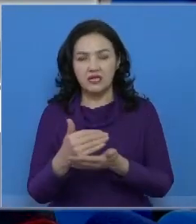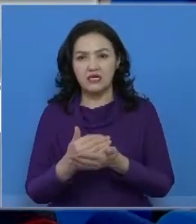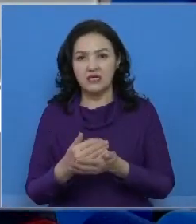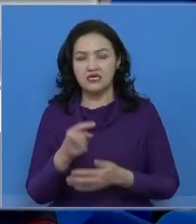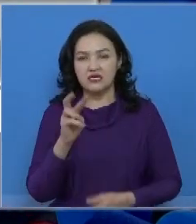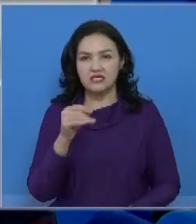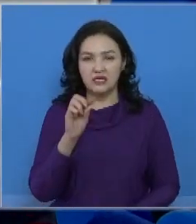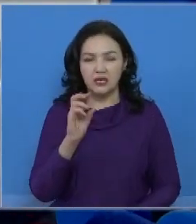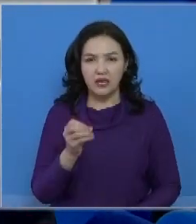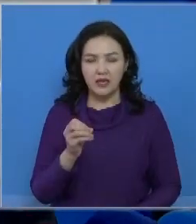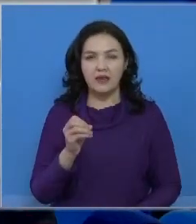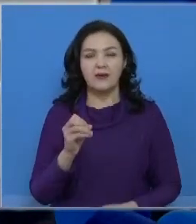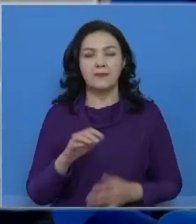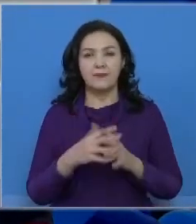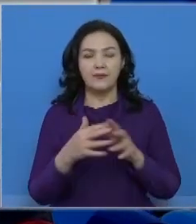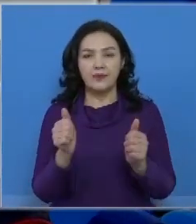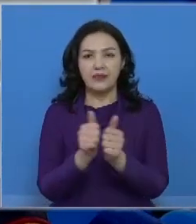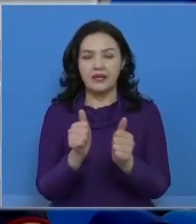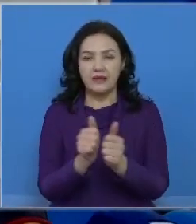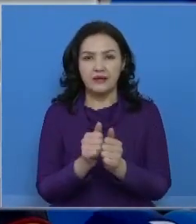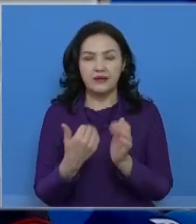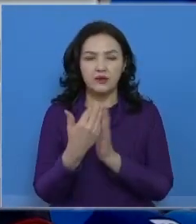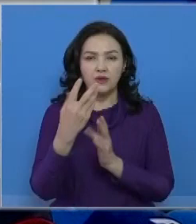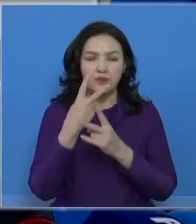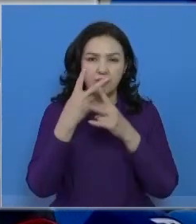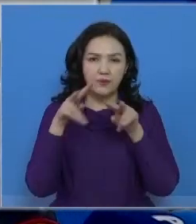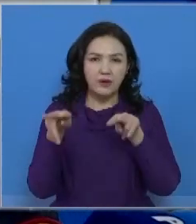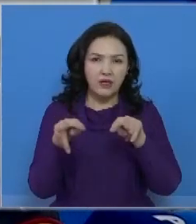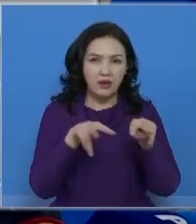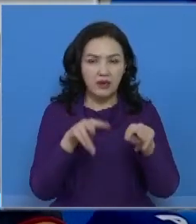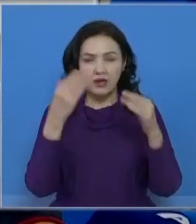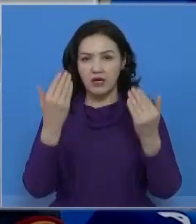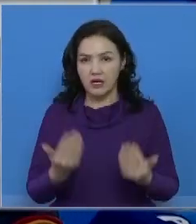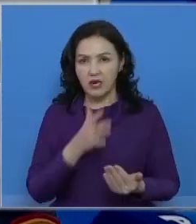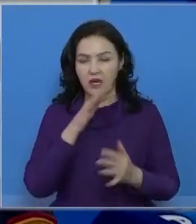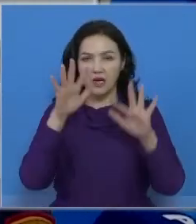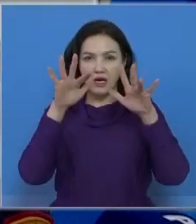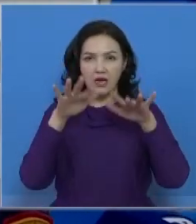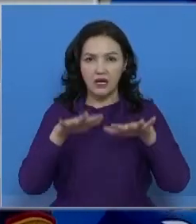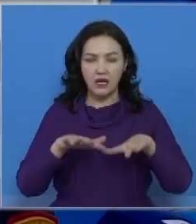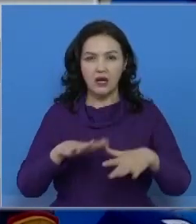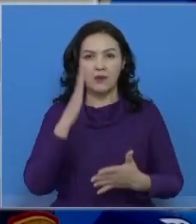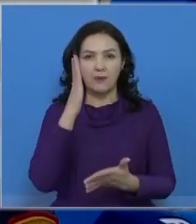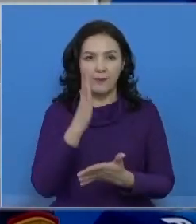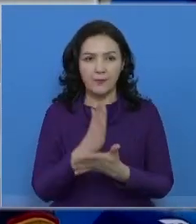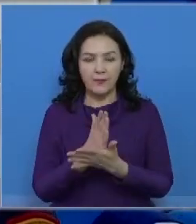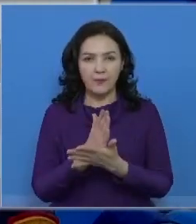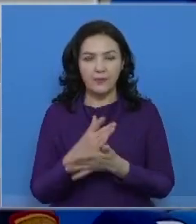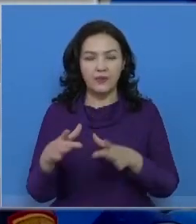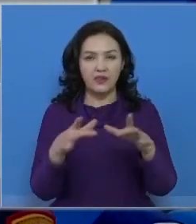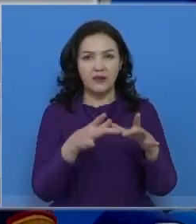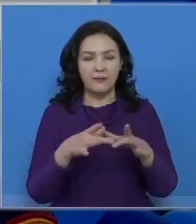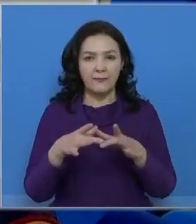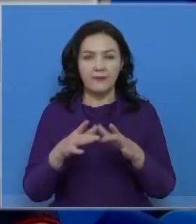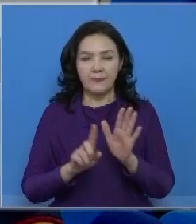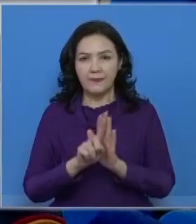Жіңішке, Жерұйық деген елді мекенінің маңында соны жоғары жақтан қарап шықтық. Онда деген қазіргі таңда қар әлі қалың, өзен жүру